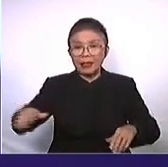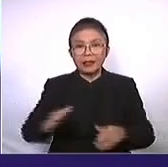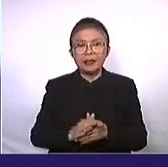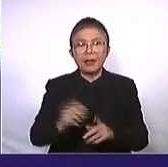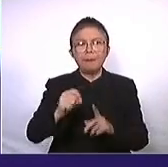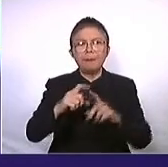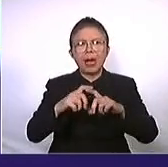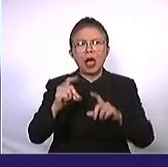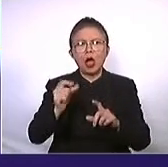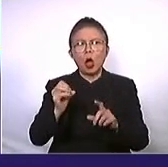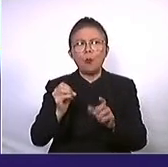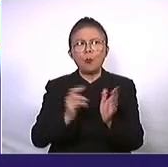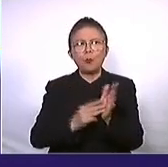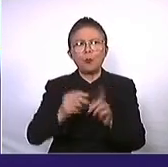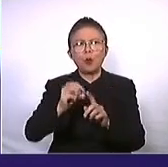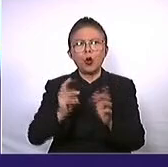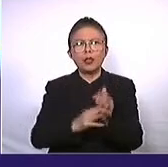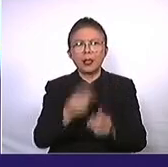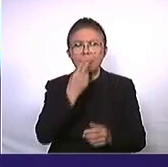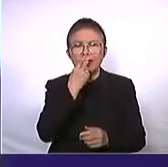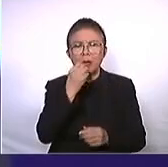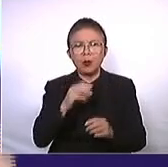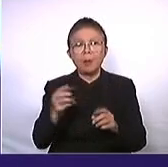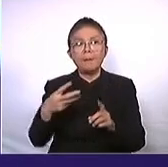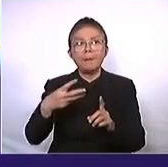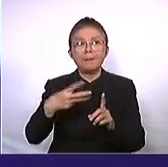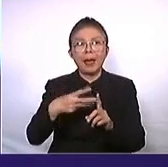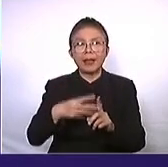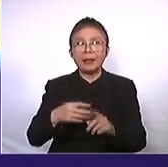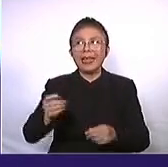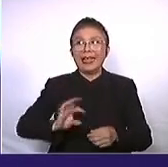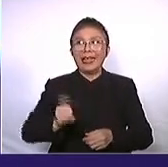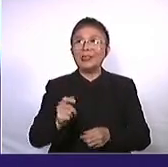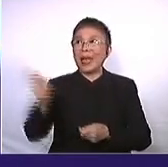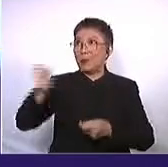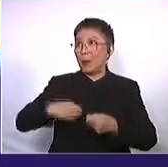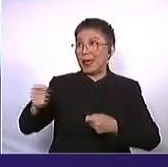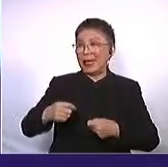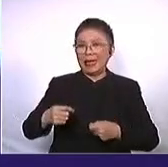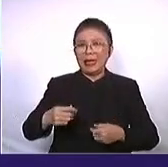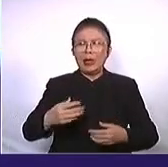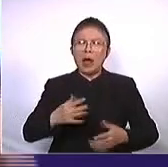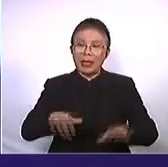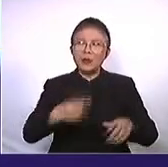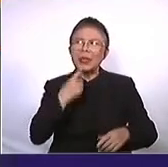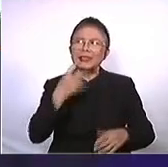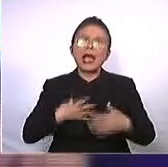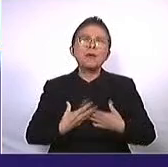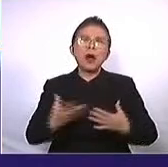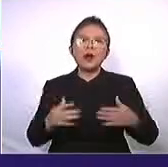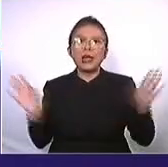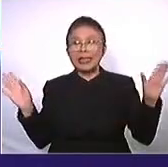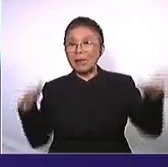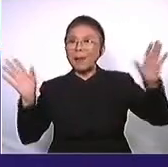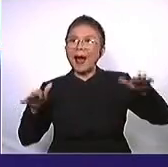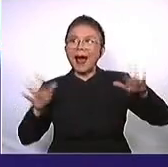Parongpong, Bandung Barat. Dia mengajak saya main layang-layang. Katanya, Bapak, saya ingin terbang seperti layang-layang meraih